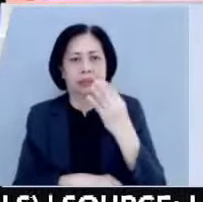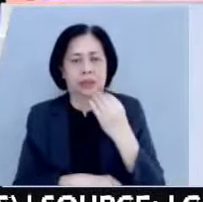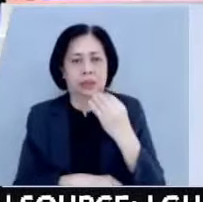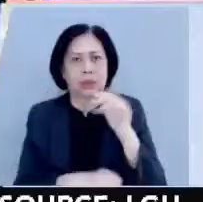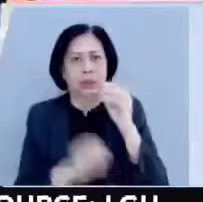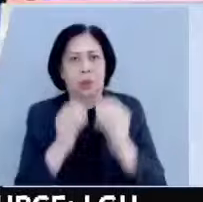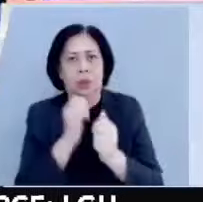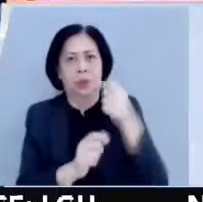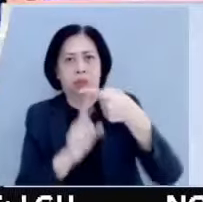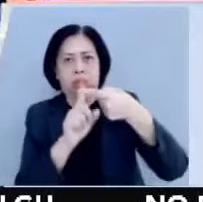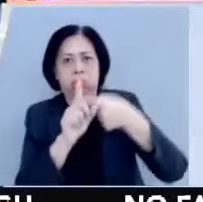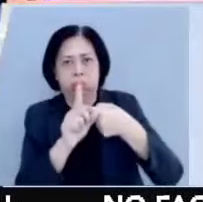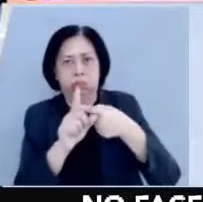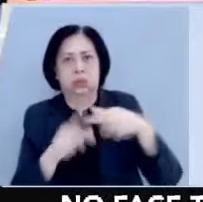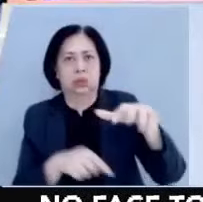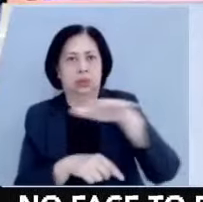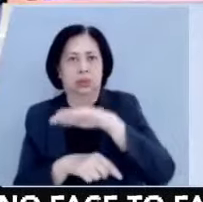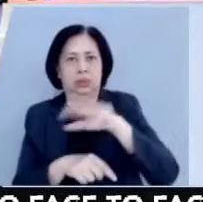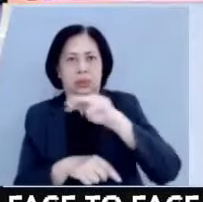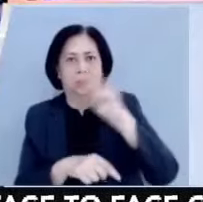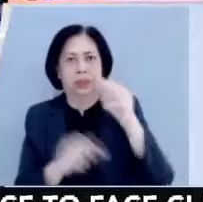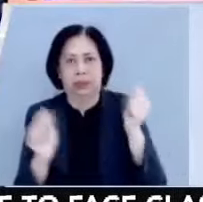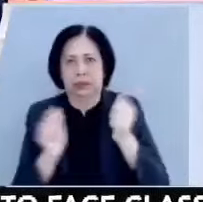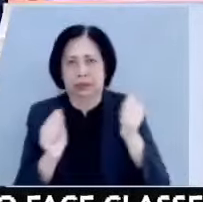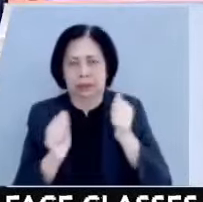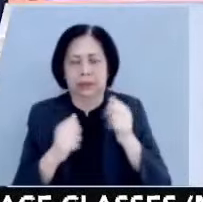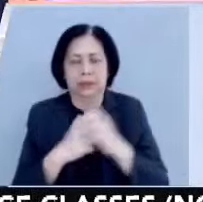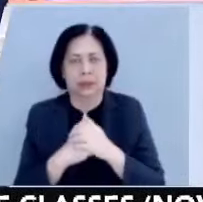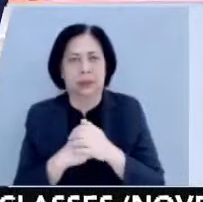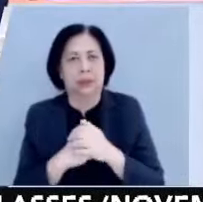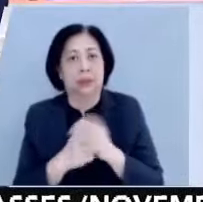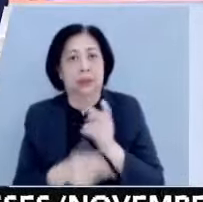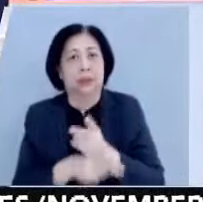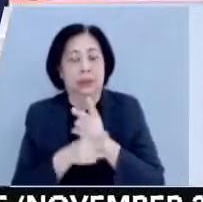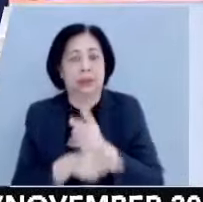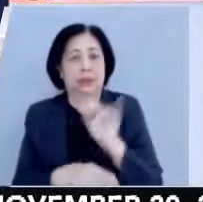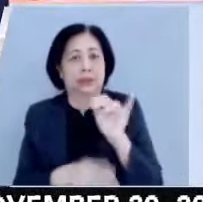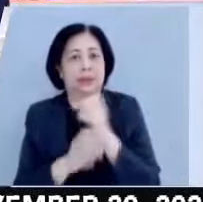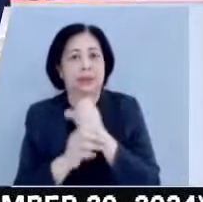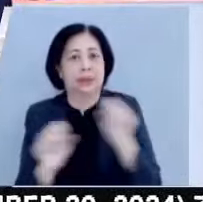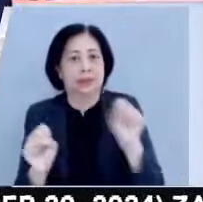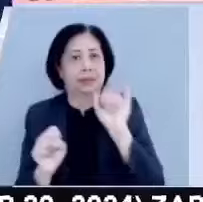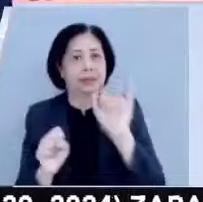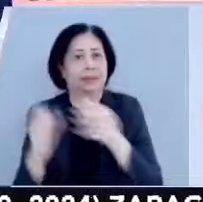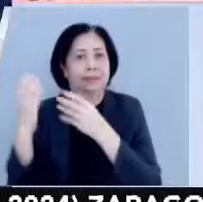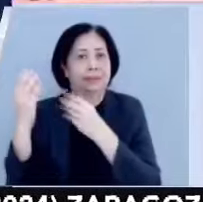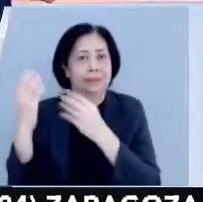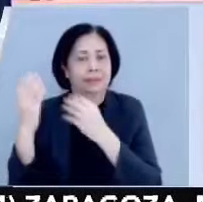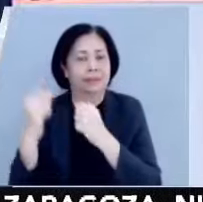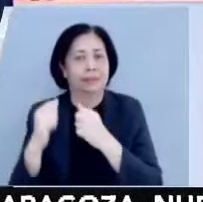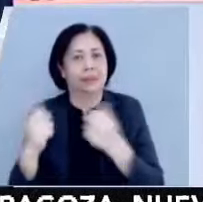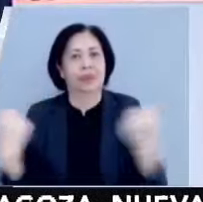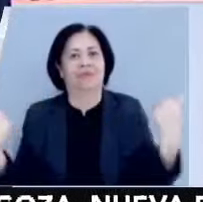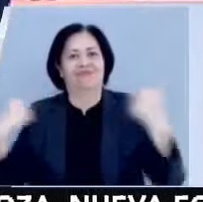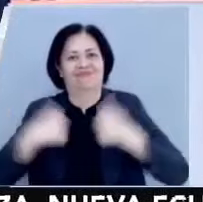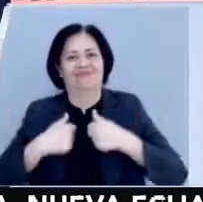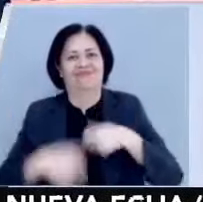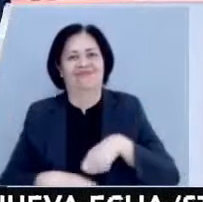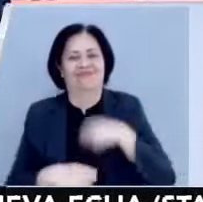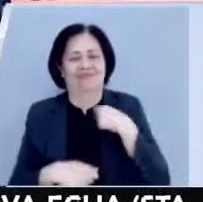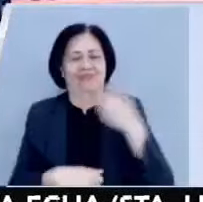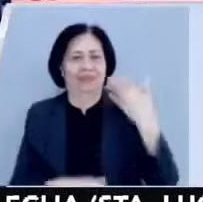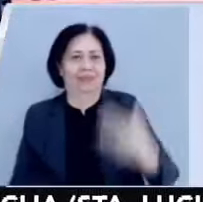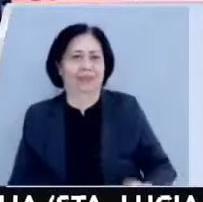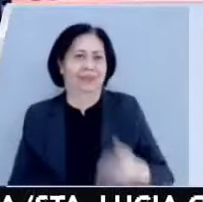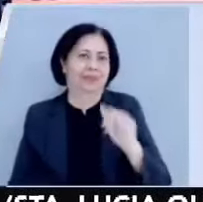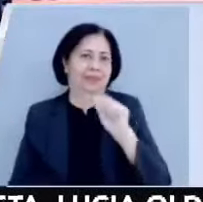buong Metro Manila. Paalala po, mga kapuso, stay safe and stay updated and wear your jacket. Ako po si Anzu Pertiera.